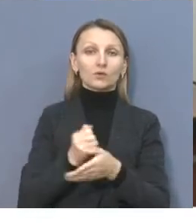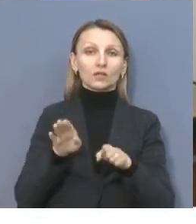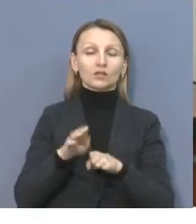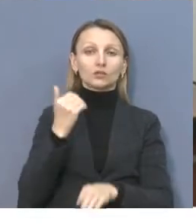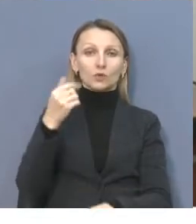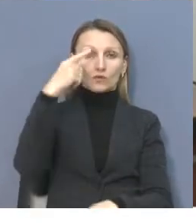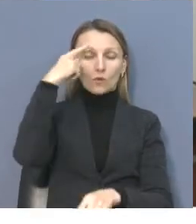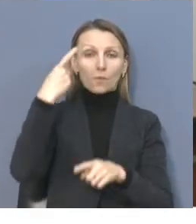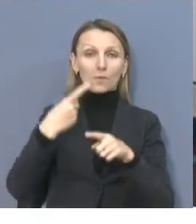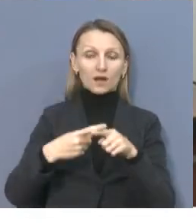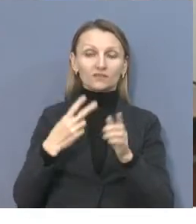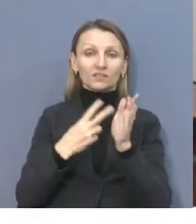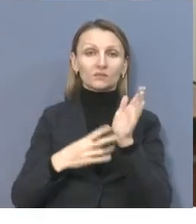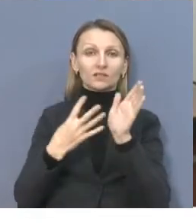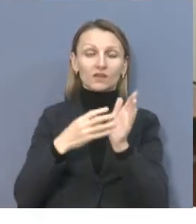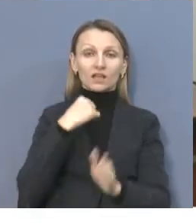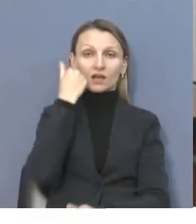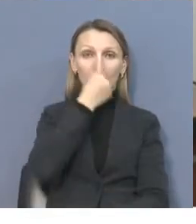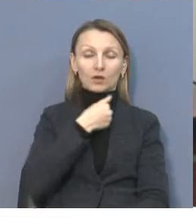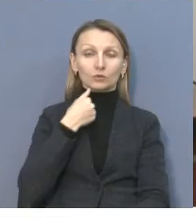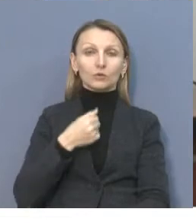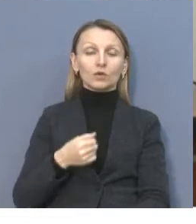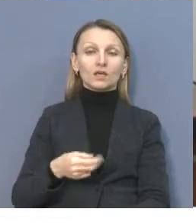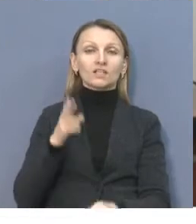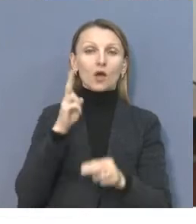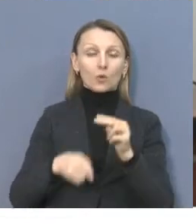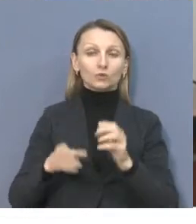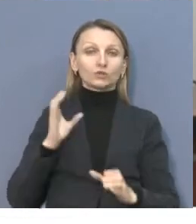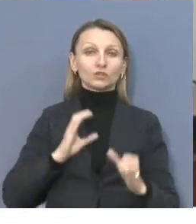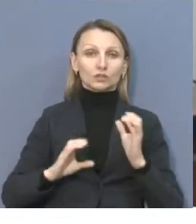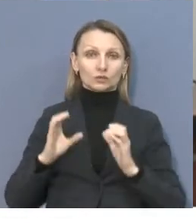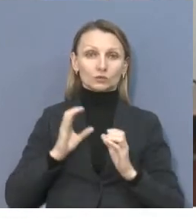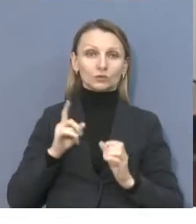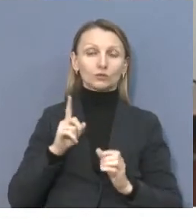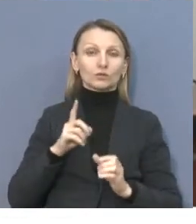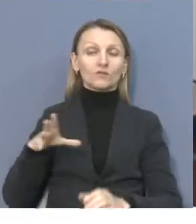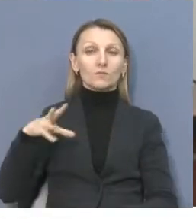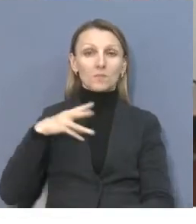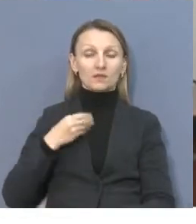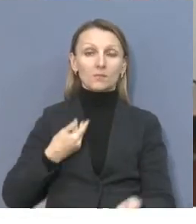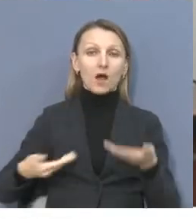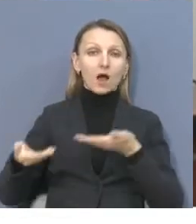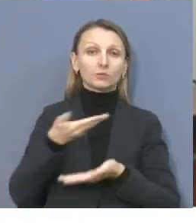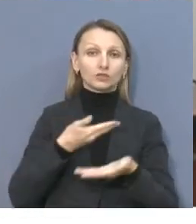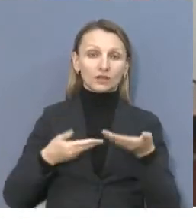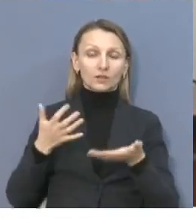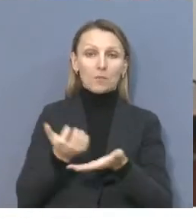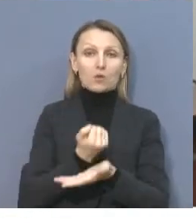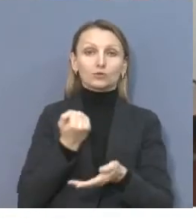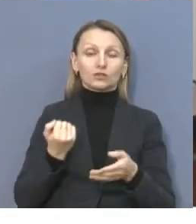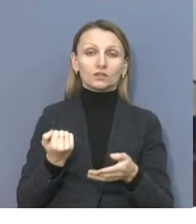семьдесят девятом году закончил сайт английский факультет и что-то он узнает боль беседовал и получилось так что